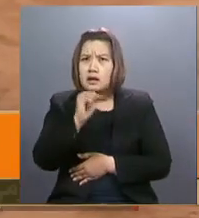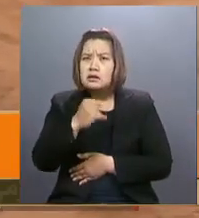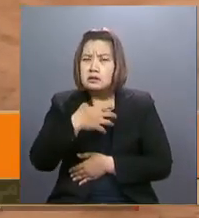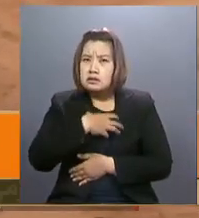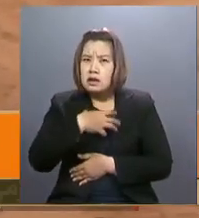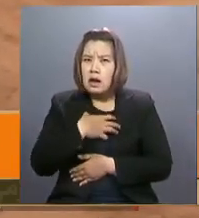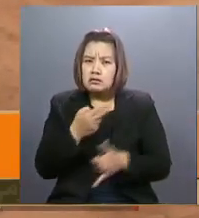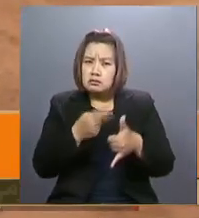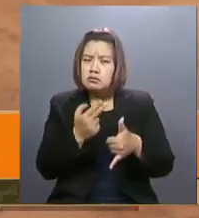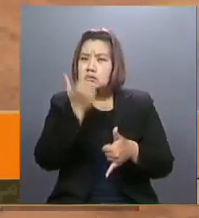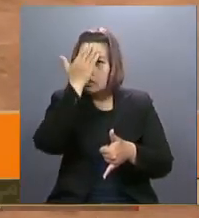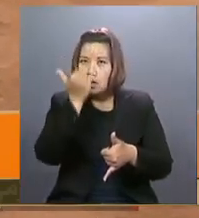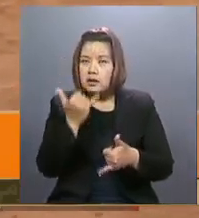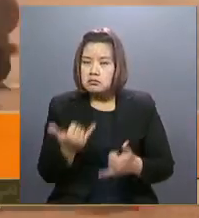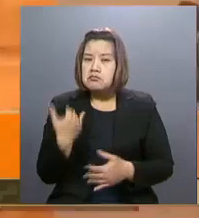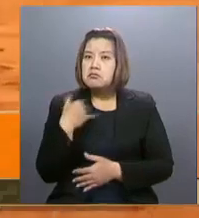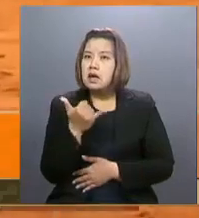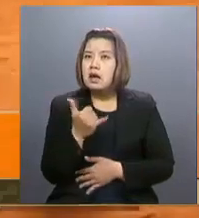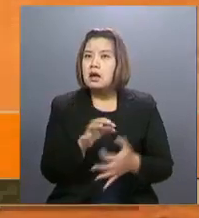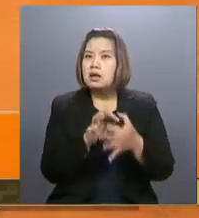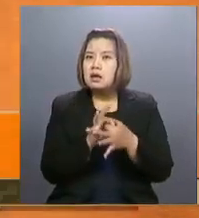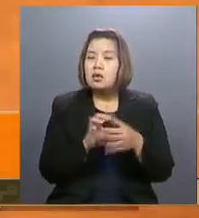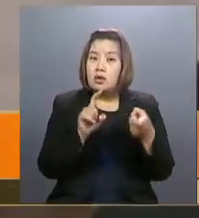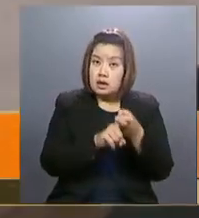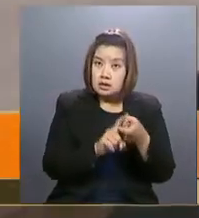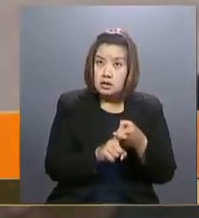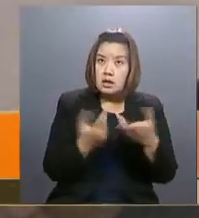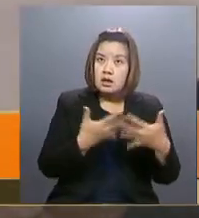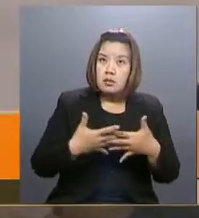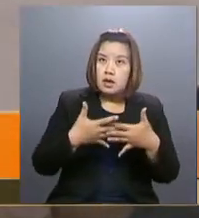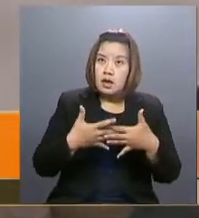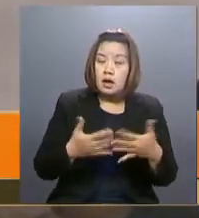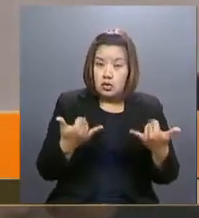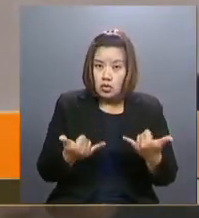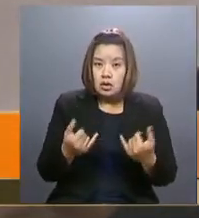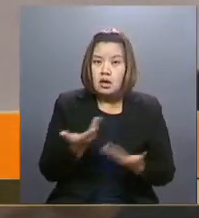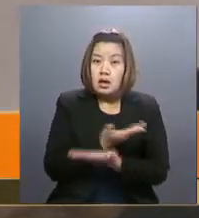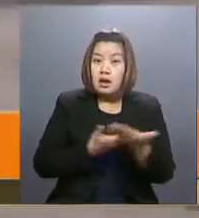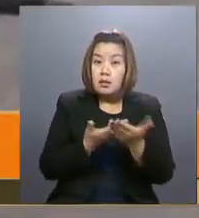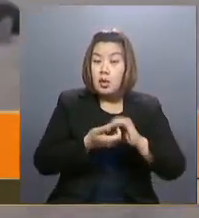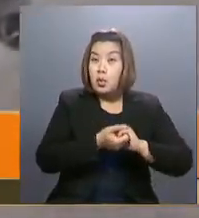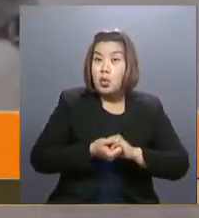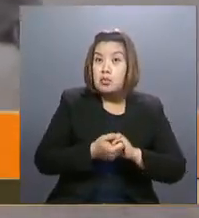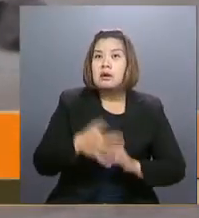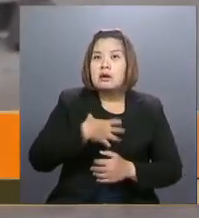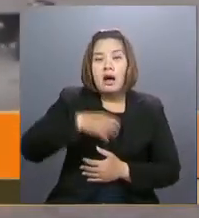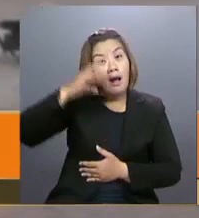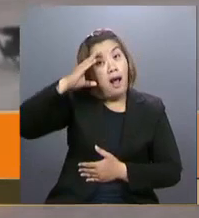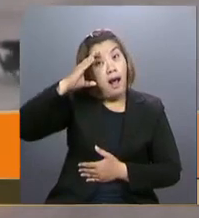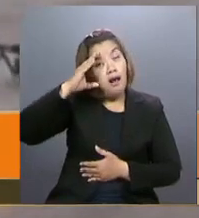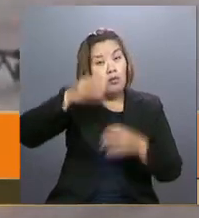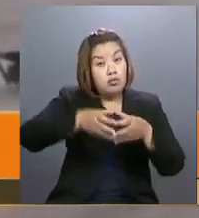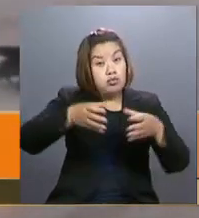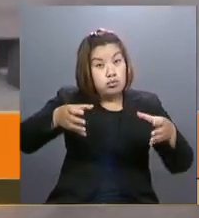IS แต่ก็คาดกันว่าอาจจะเป็นกรณีที่รัสเซียและสหรัฐอเมริกากำลังหารือถึงการเพิ่มกำลังทหารและเพิ่มความร่